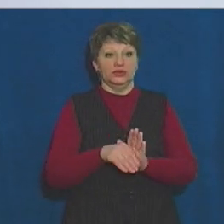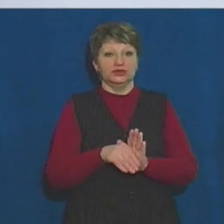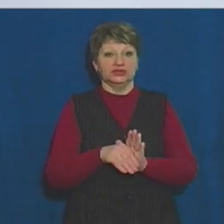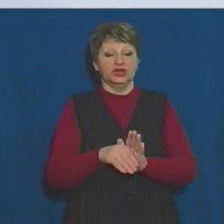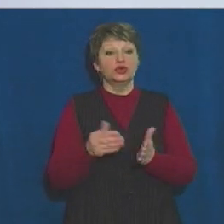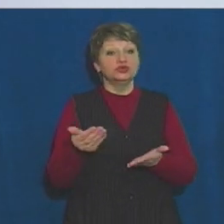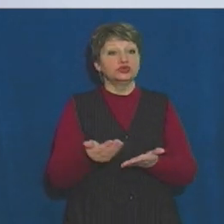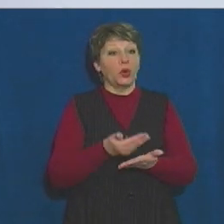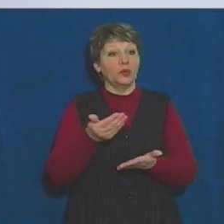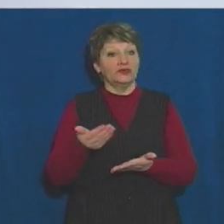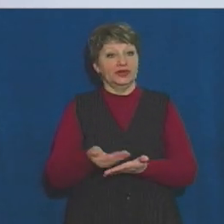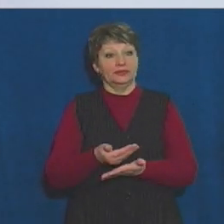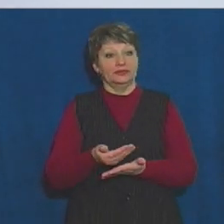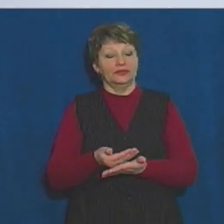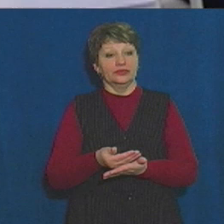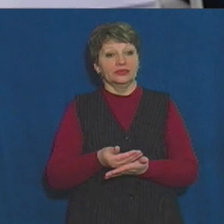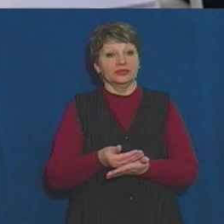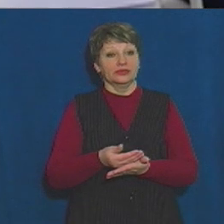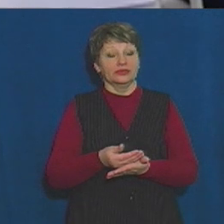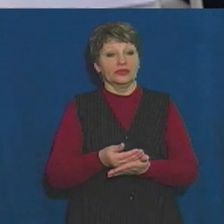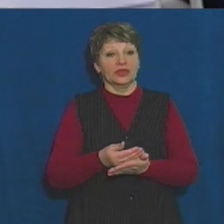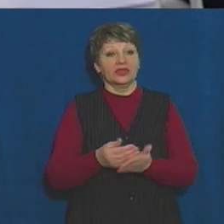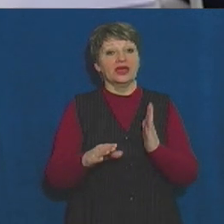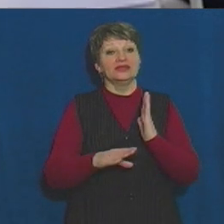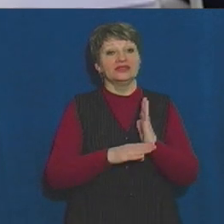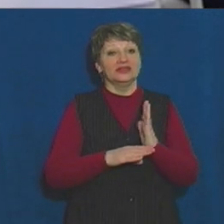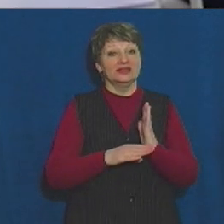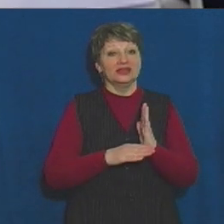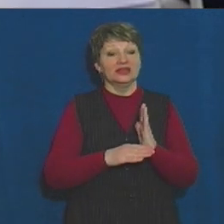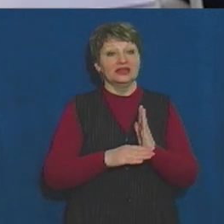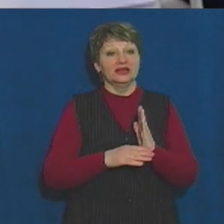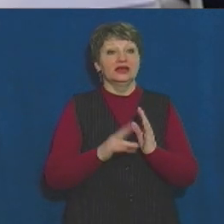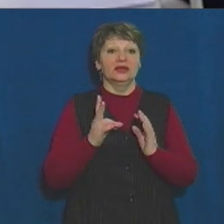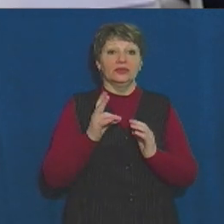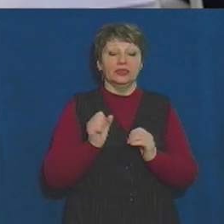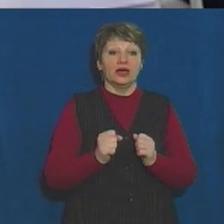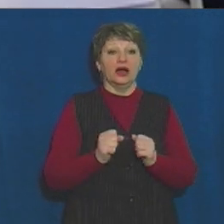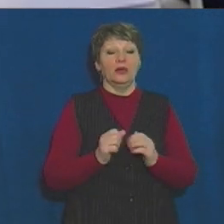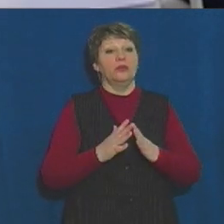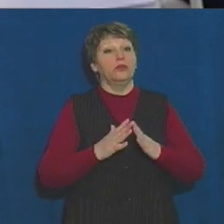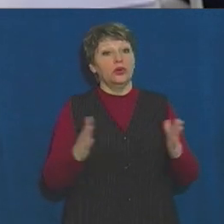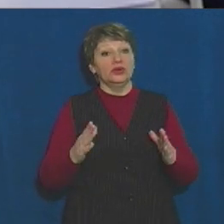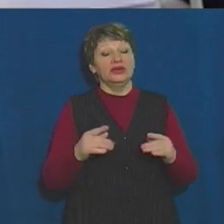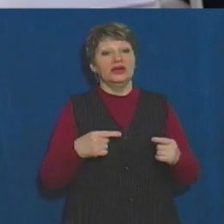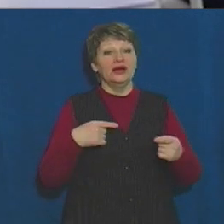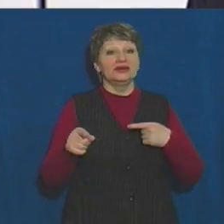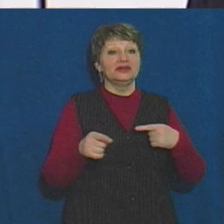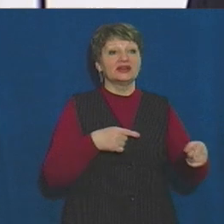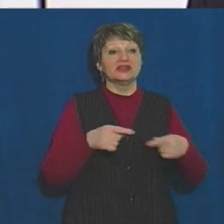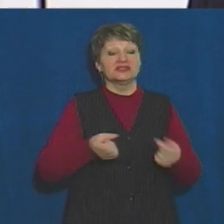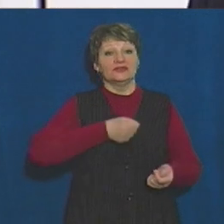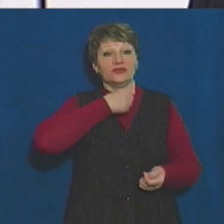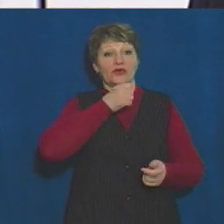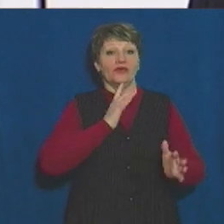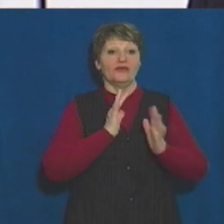нові вікові групи рослин, вивести на більш-менш такий прийнятний різновиковий ліс. Пане